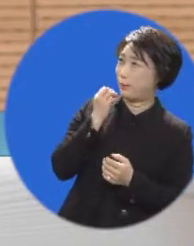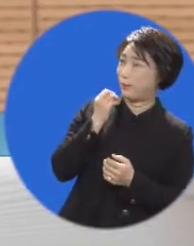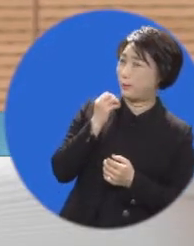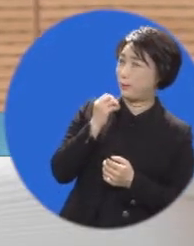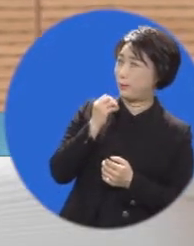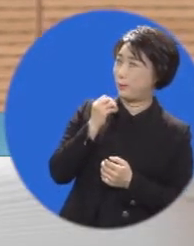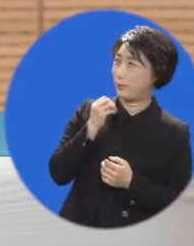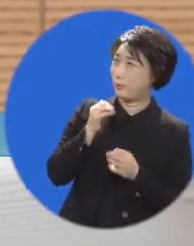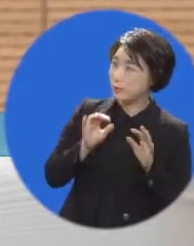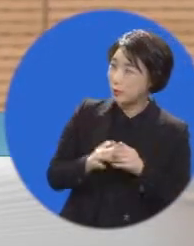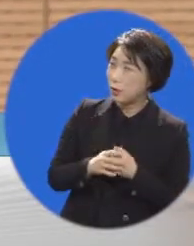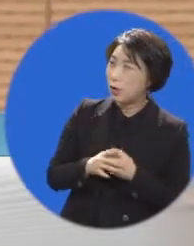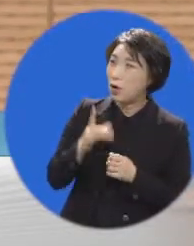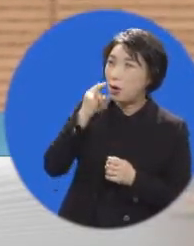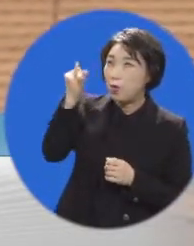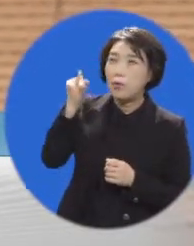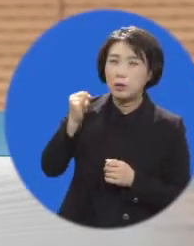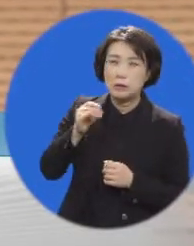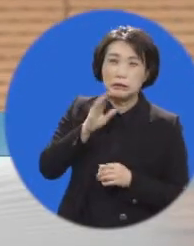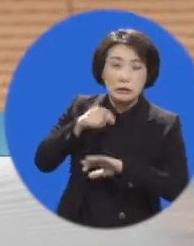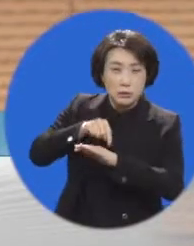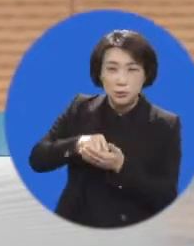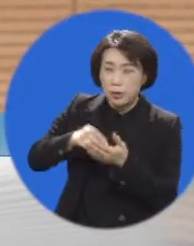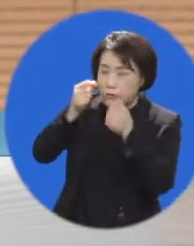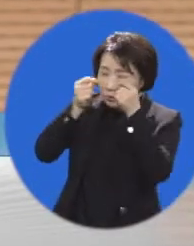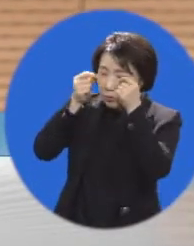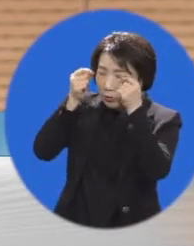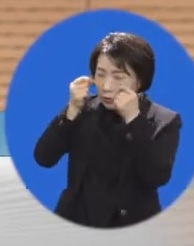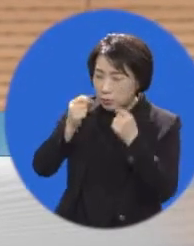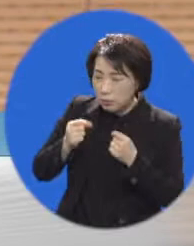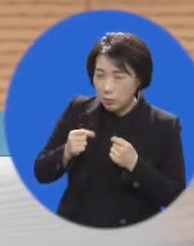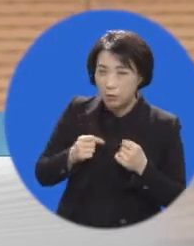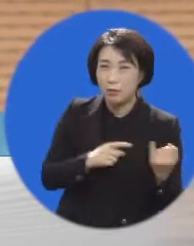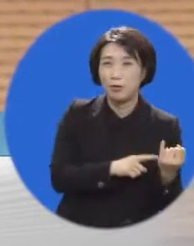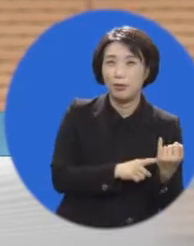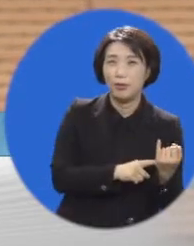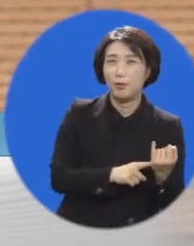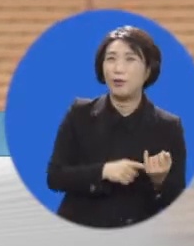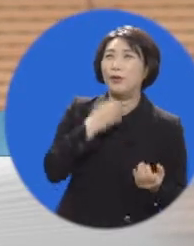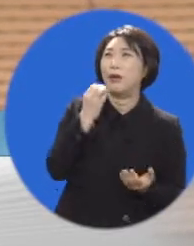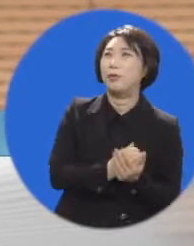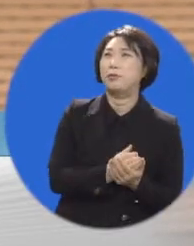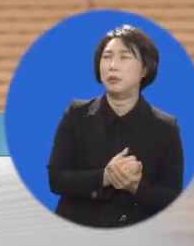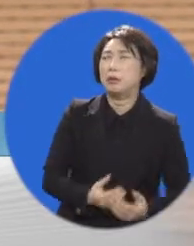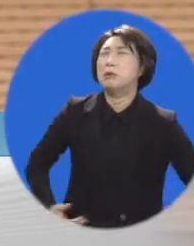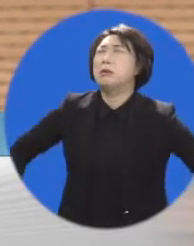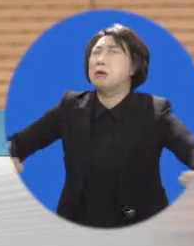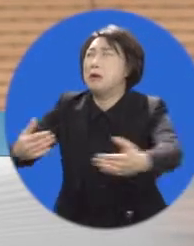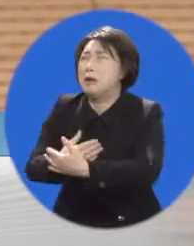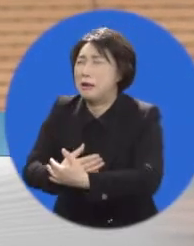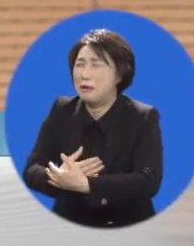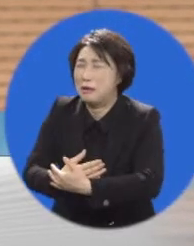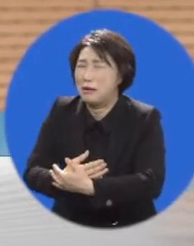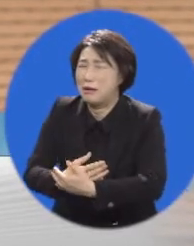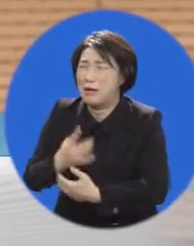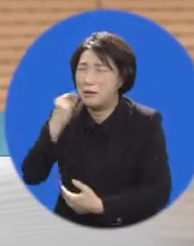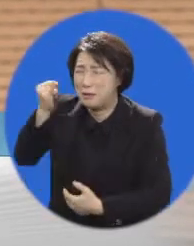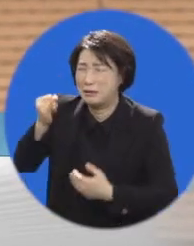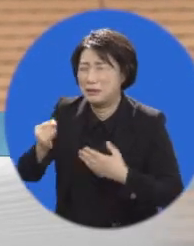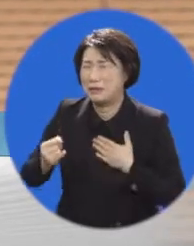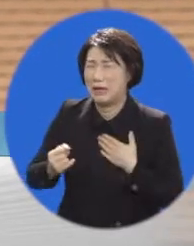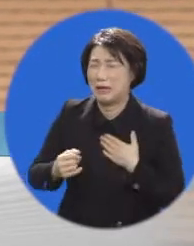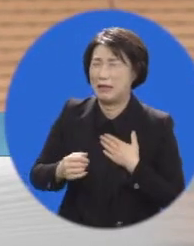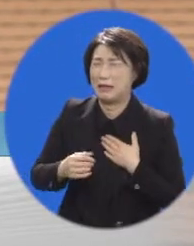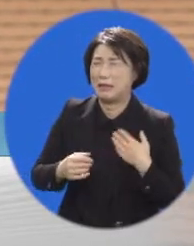어머니의 진실한 눈물 앞에 가서 화르르 끌어안고 어머니 제가 잘못했어요.